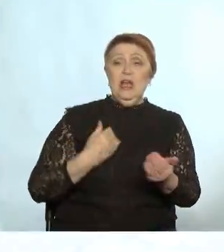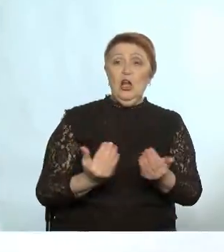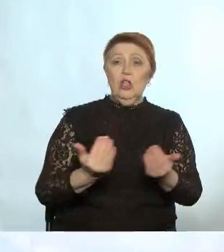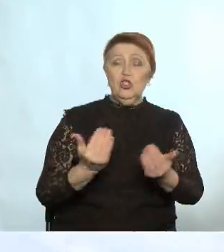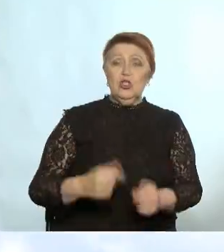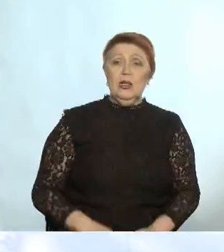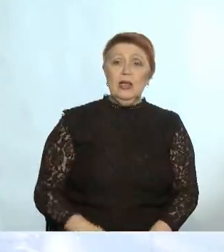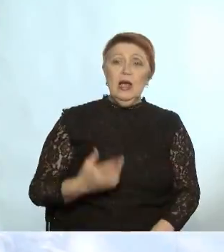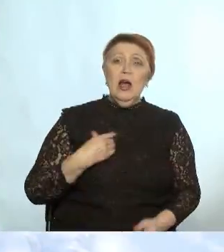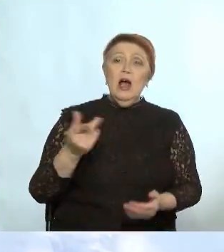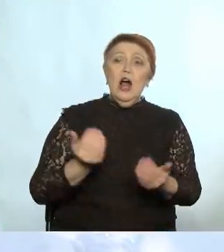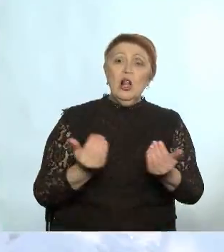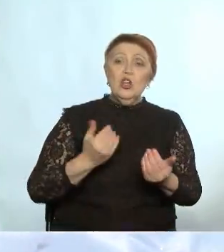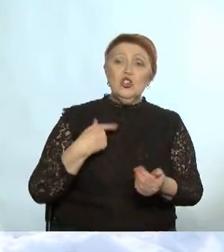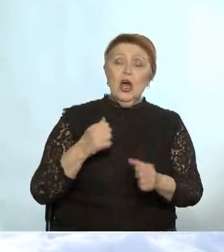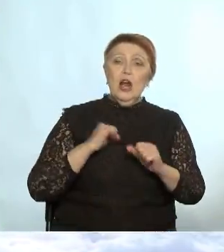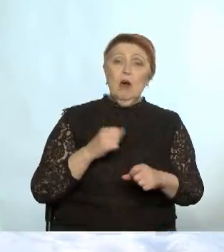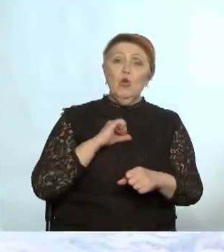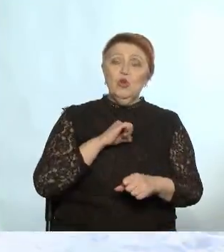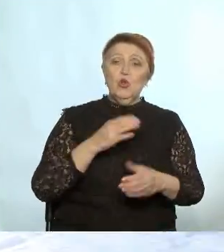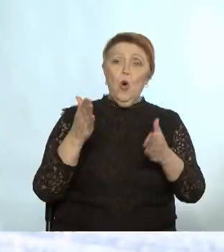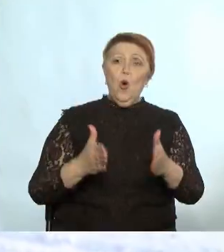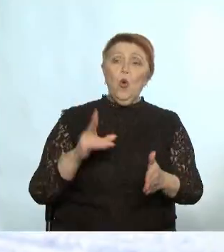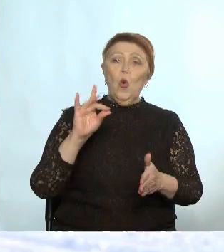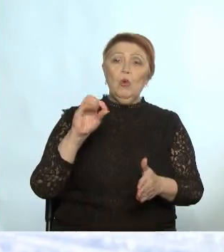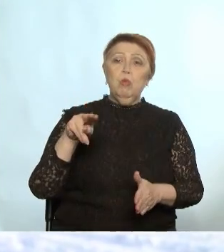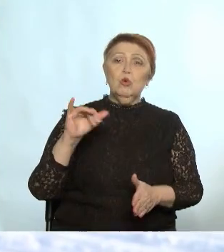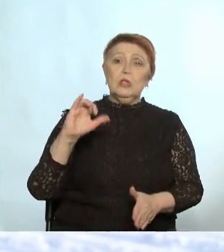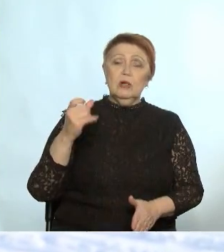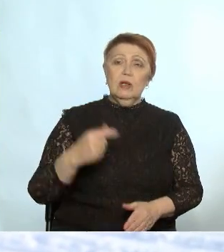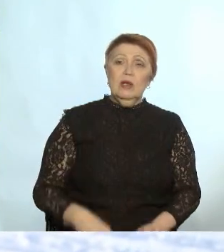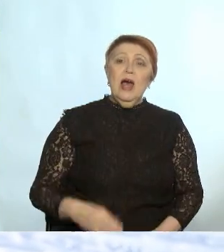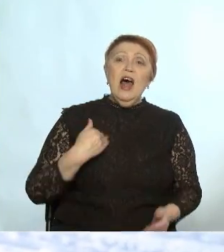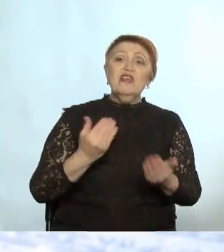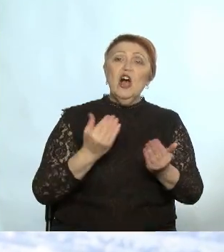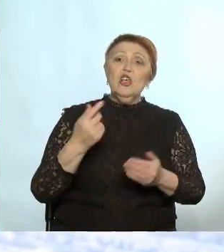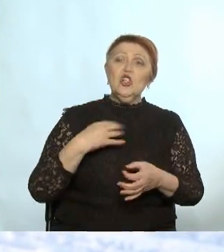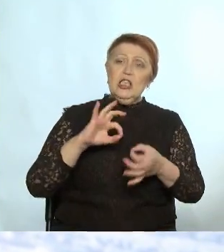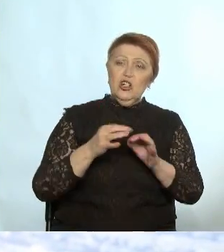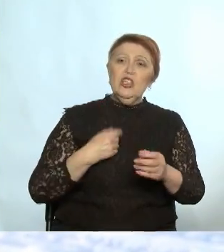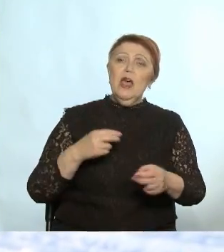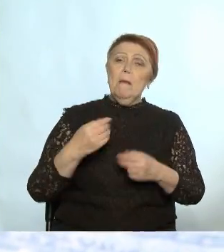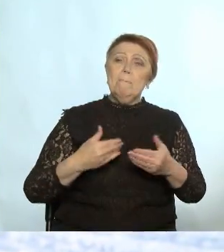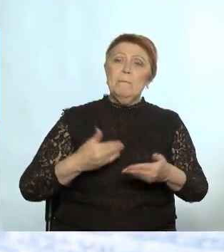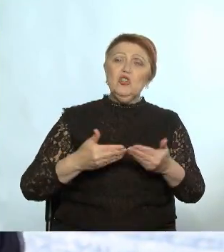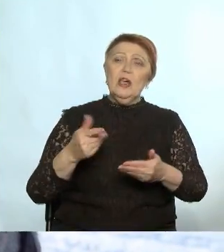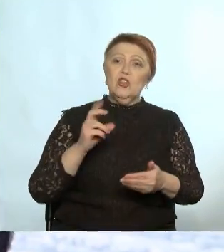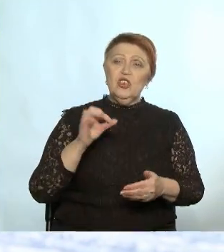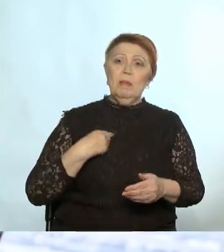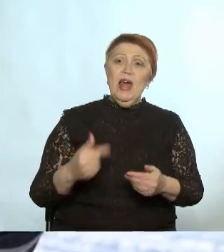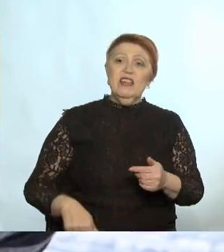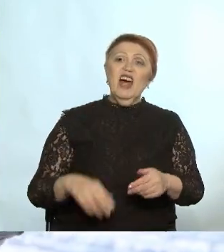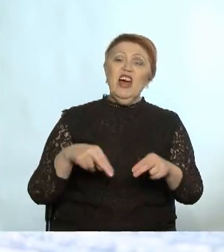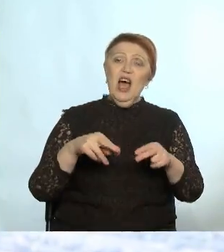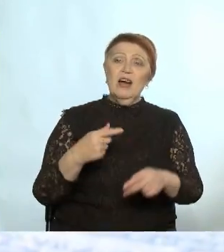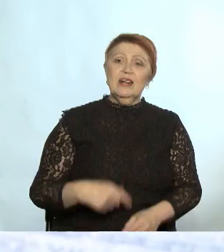у спортсменов работают не только ноги, но и корпус. На лыжах сложнее бежать, чем просто на ногах? Нет, на лыжах легче, чем на ногах.